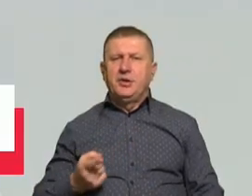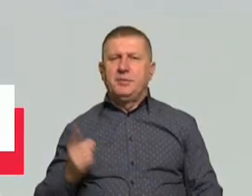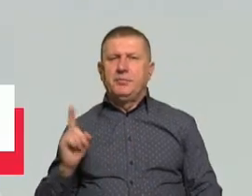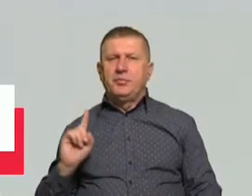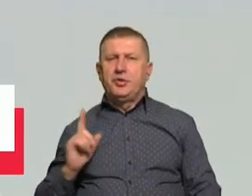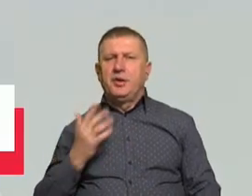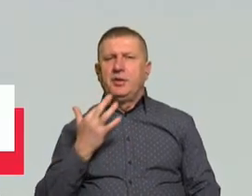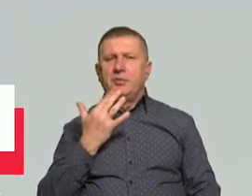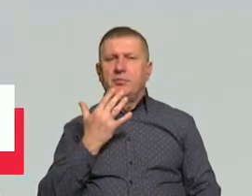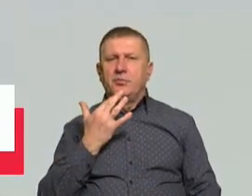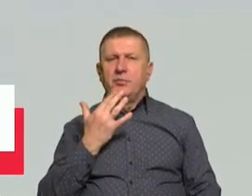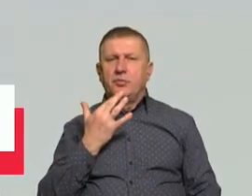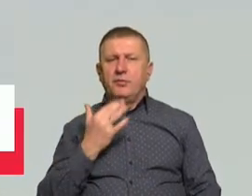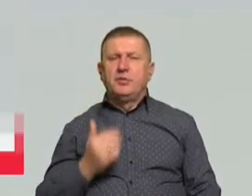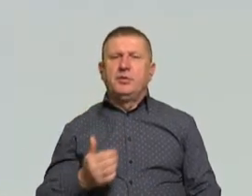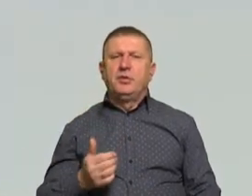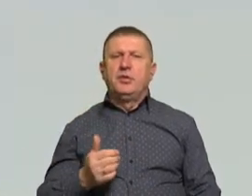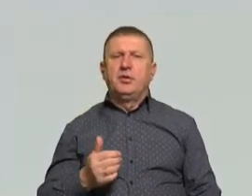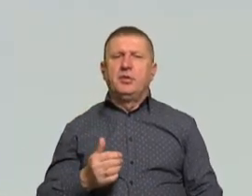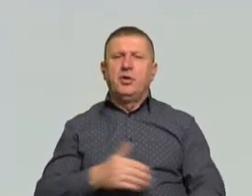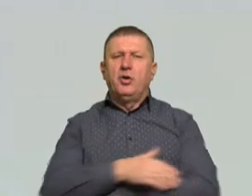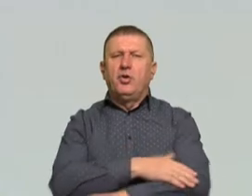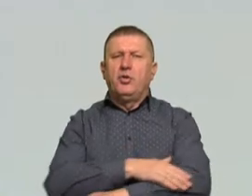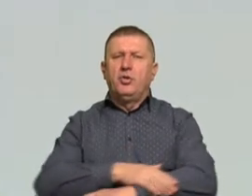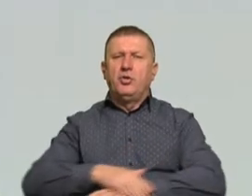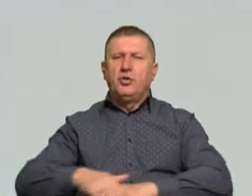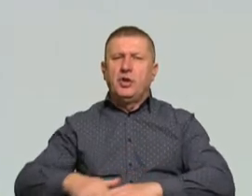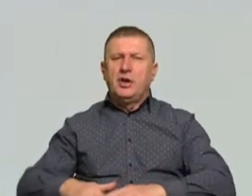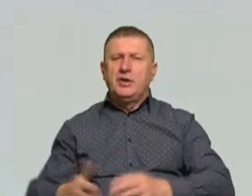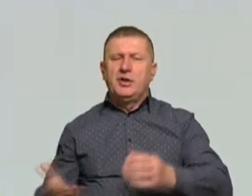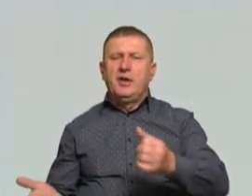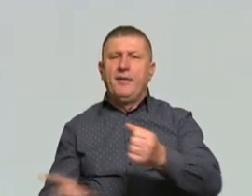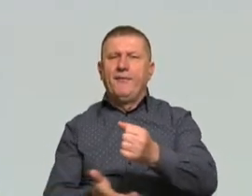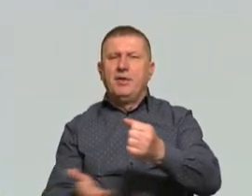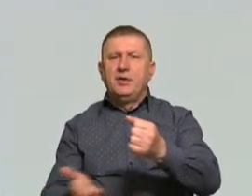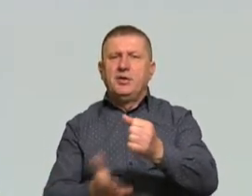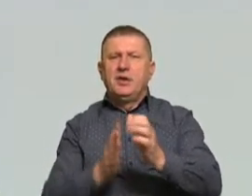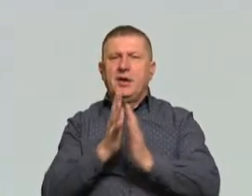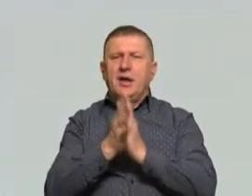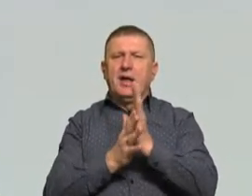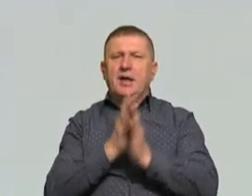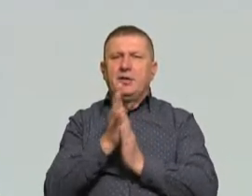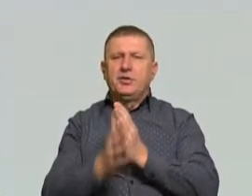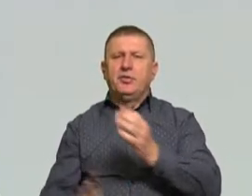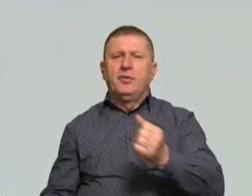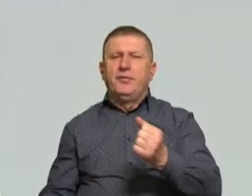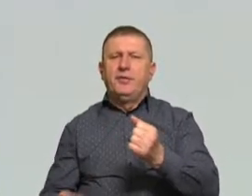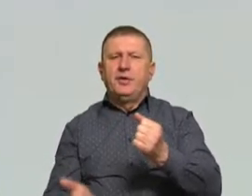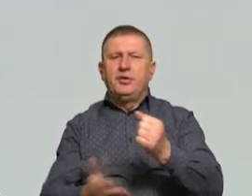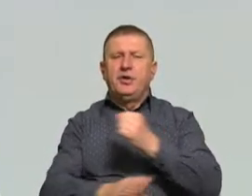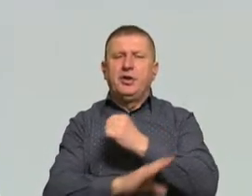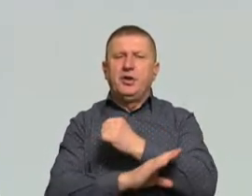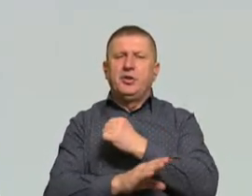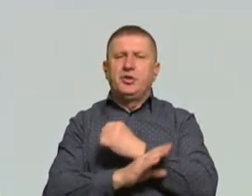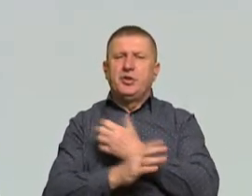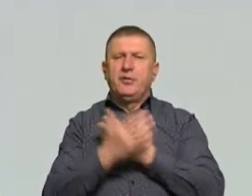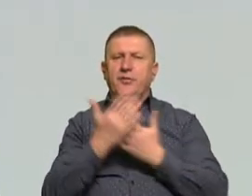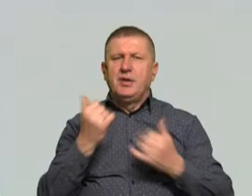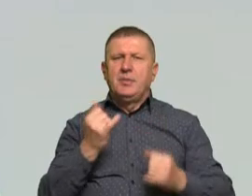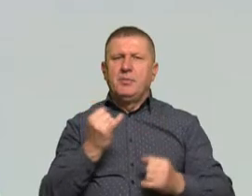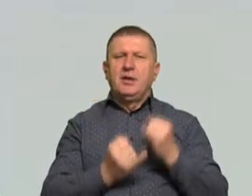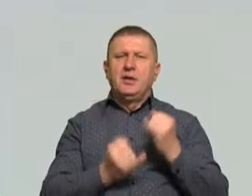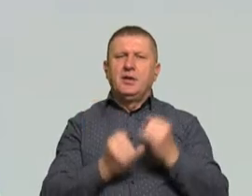pan, trudno mówić o ograniczeniu wycinki lasów, wycinki drzew, jeśli nie ma w